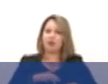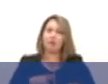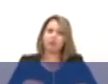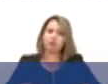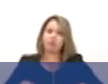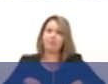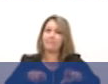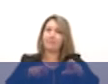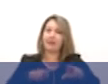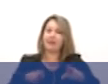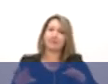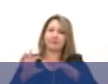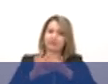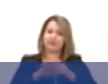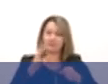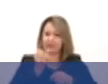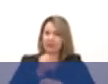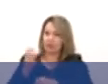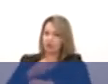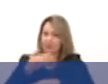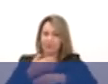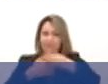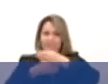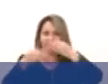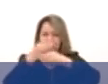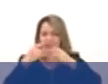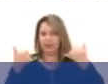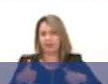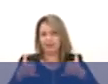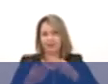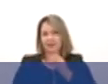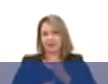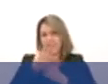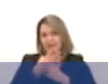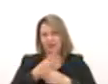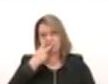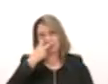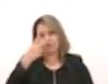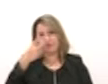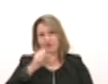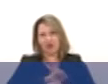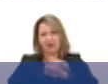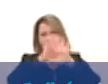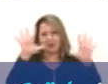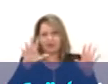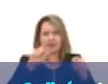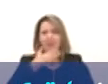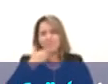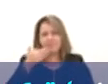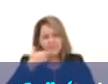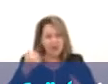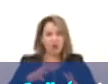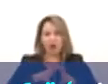تشاركي هدفه إنجاح مسار بناء الجزائر الجديدة من خلال رؤية واضحة للإصلاحات الكبرى